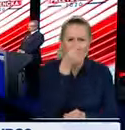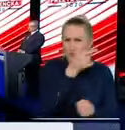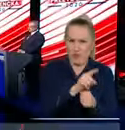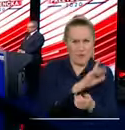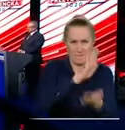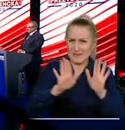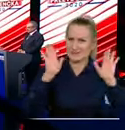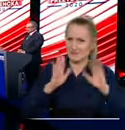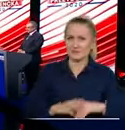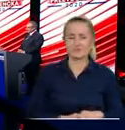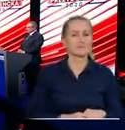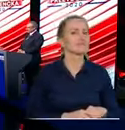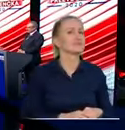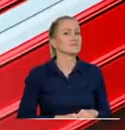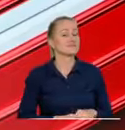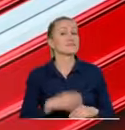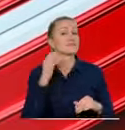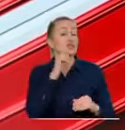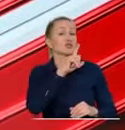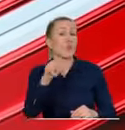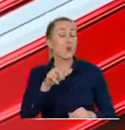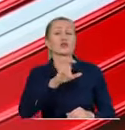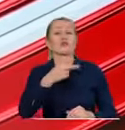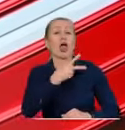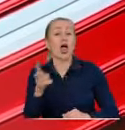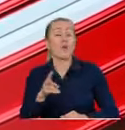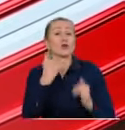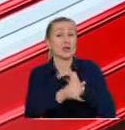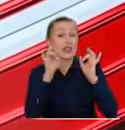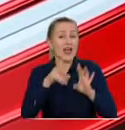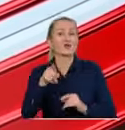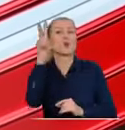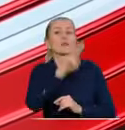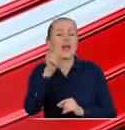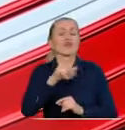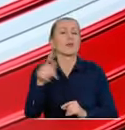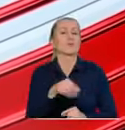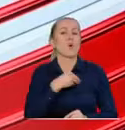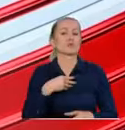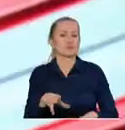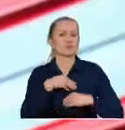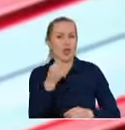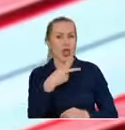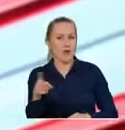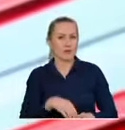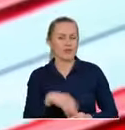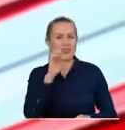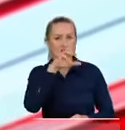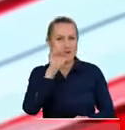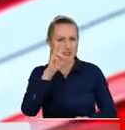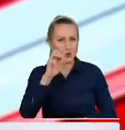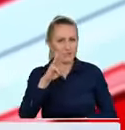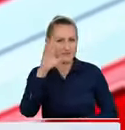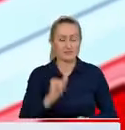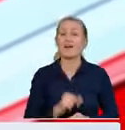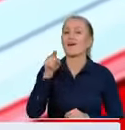podatków. Czy, a jeśli tak, to kiedy Polska powinna przyjąć wspólną walutę euro? Rafał Trzaskowski. Sam traktat akcesyjny